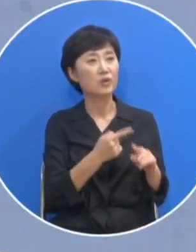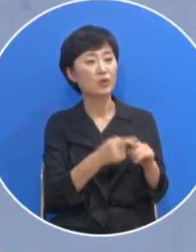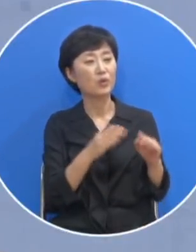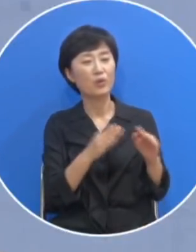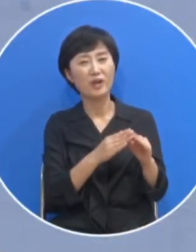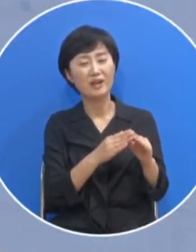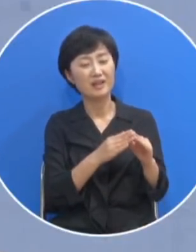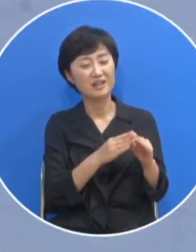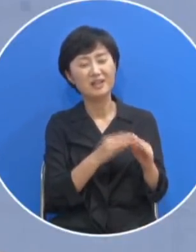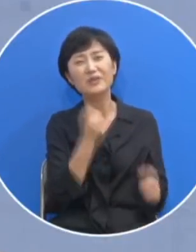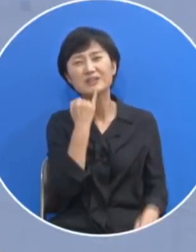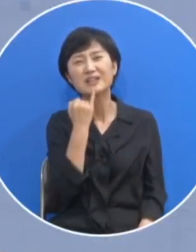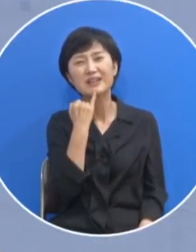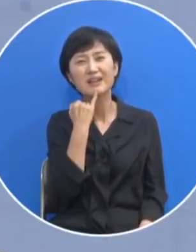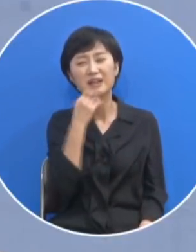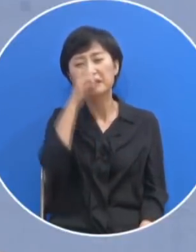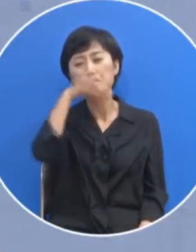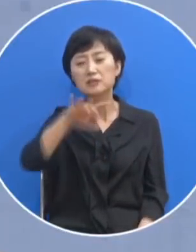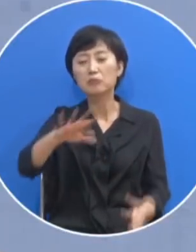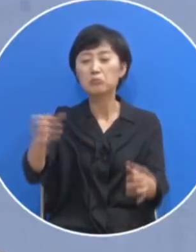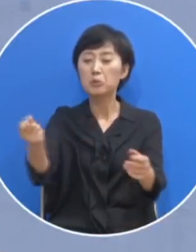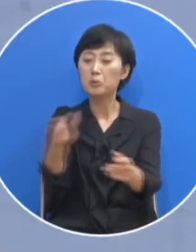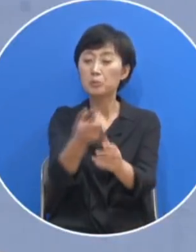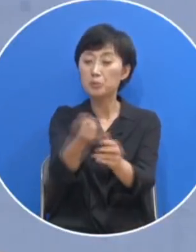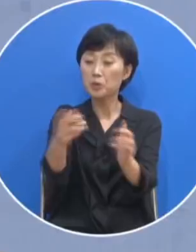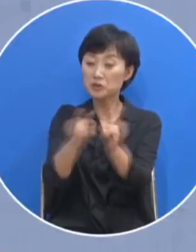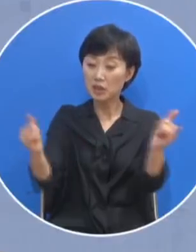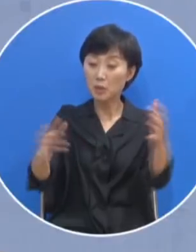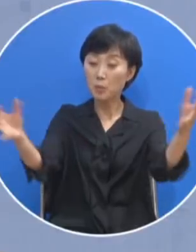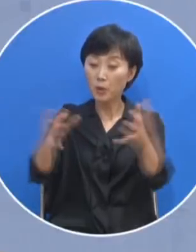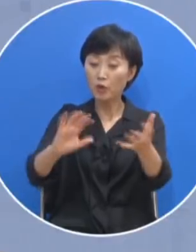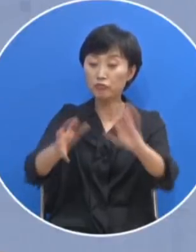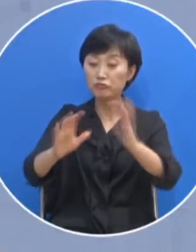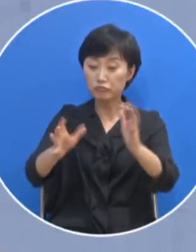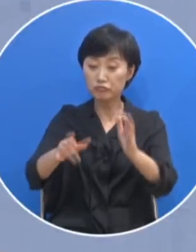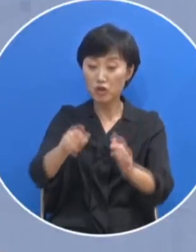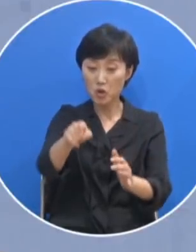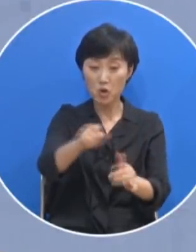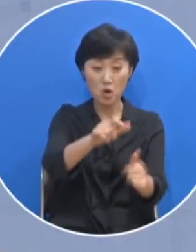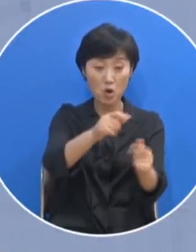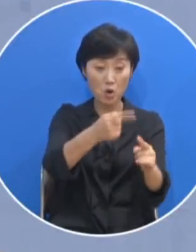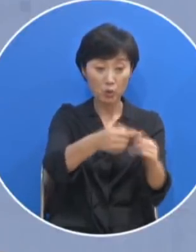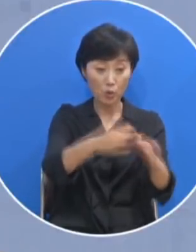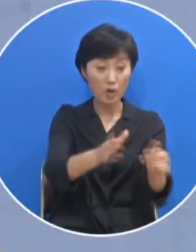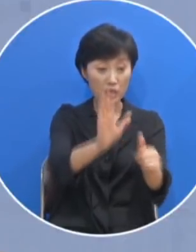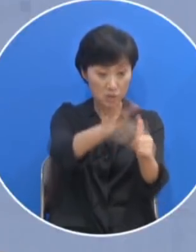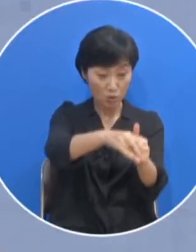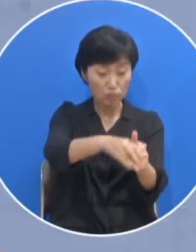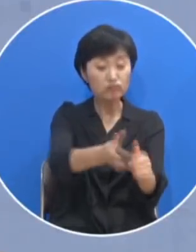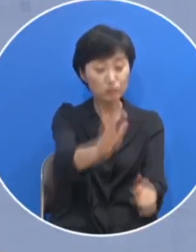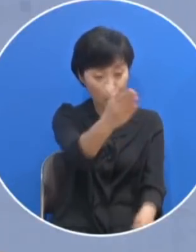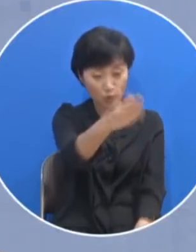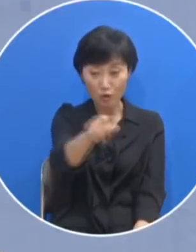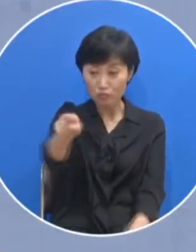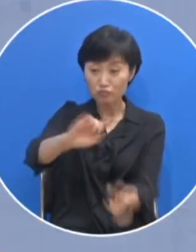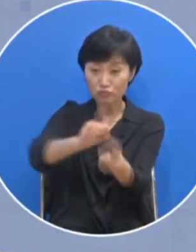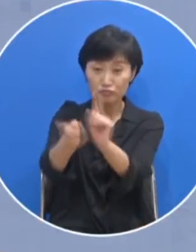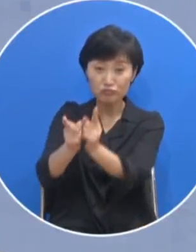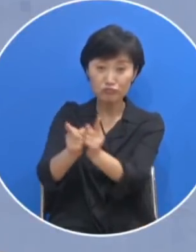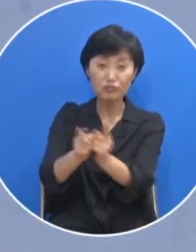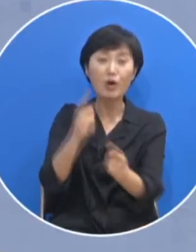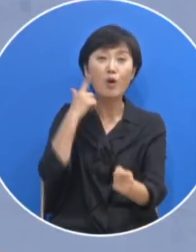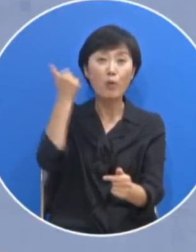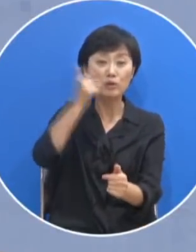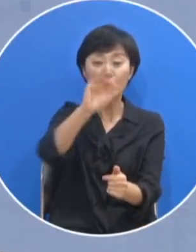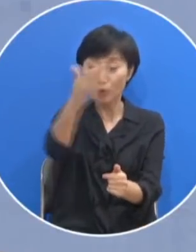하면요 즉 끼리 뭐 해 가지고 세운 이 아니고 영어로 뭐야 되시오 엔써 아야 삭히지 피터 알파 소다 검 sex 권에서 했는데